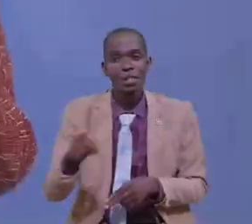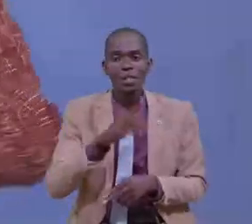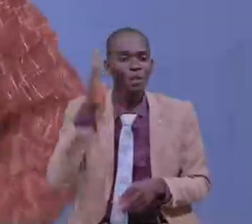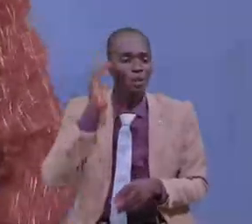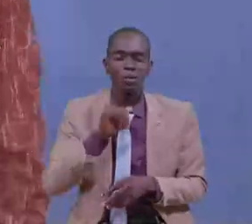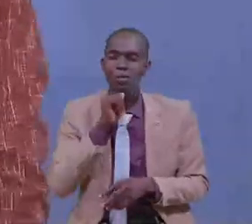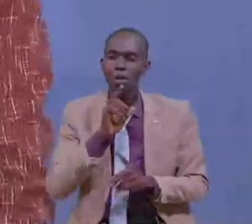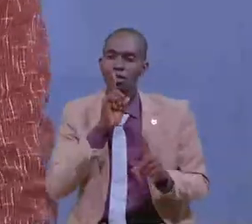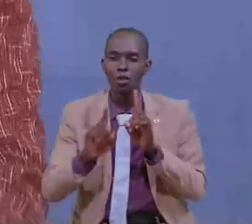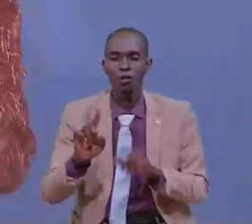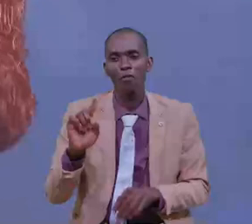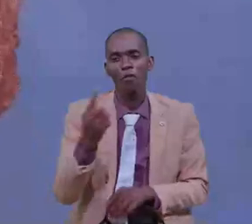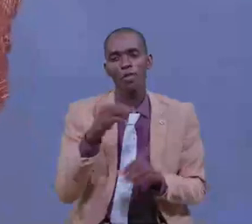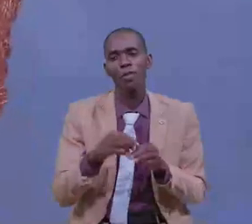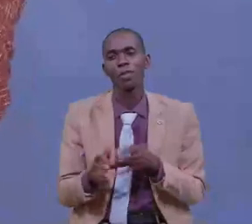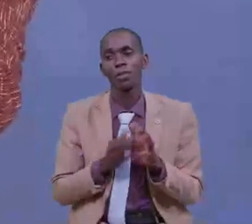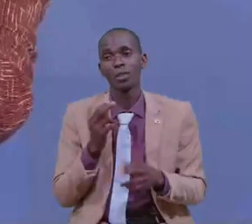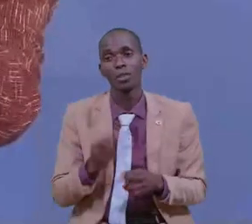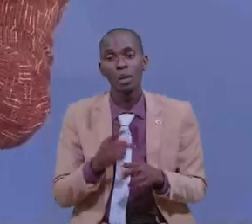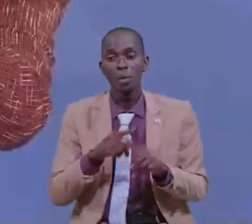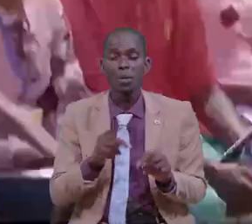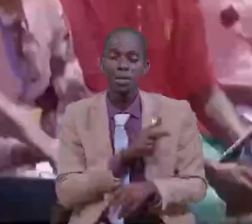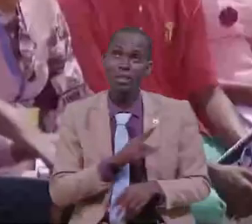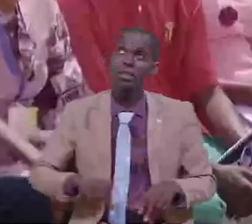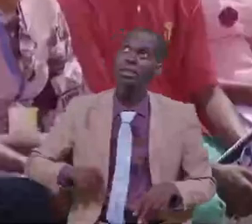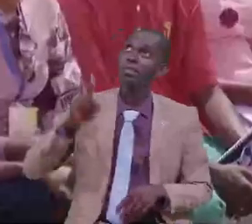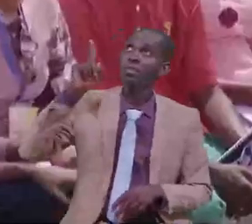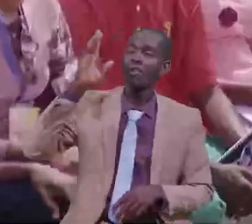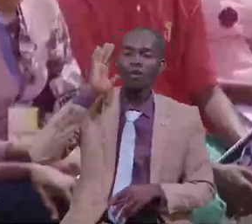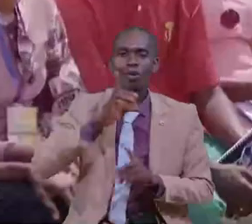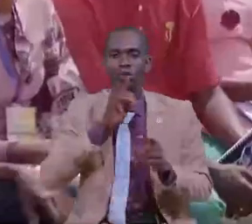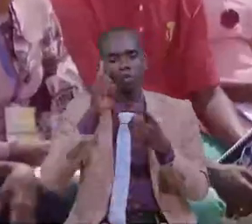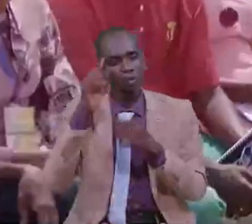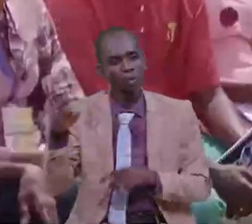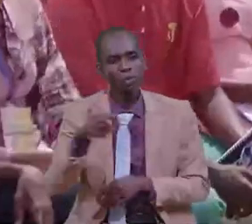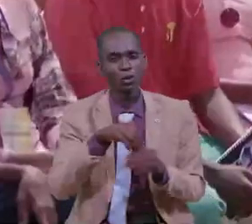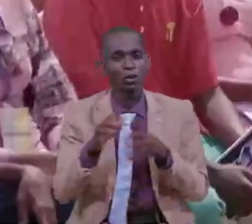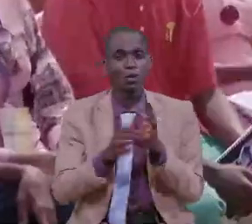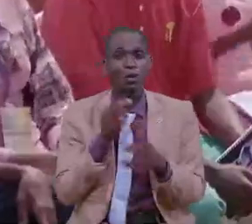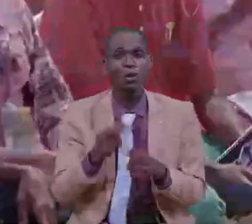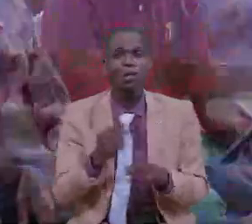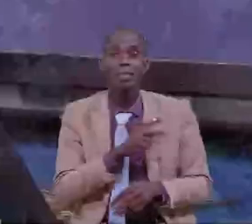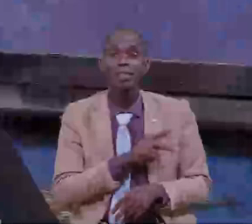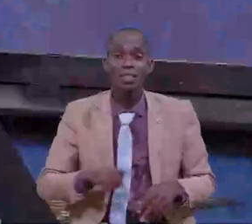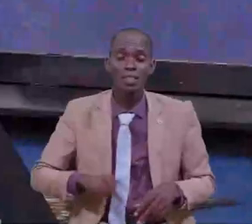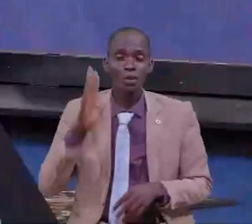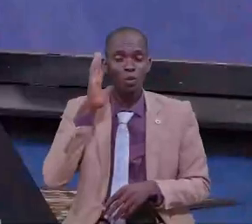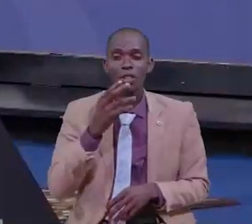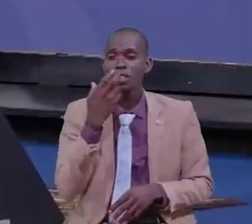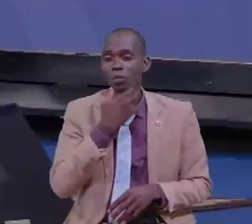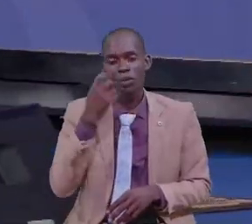Ils ne parleront pas premièrement, mais le roi parlera pour toi. J'ai dit, le roi parlera pour toi.